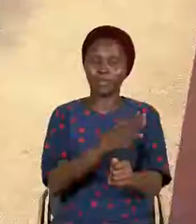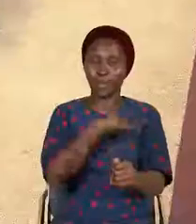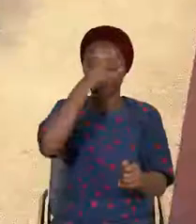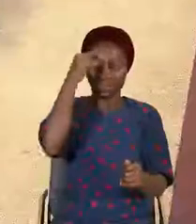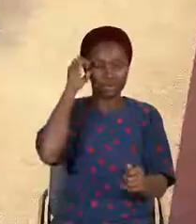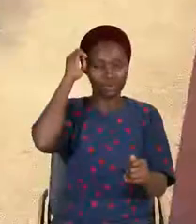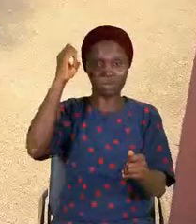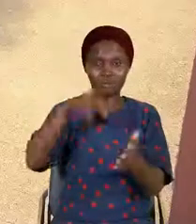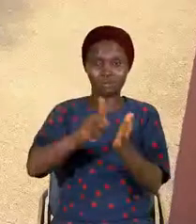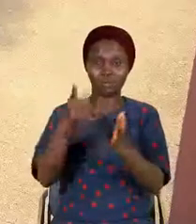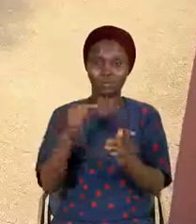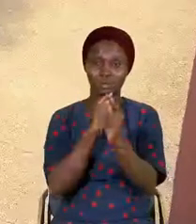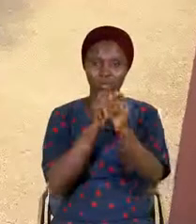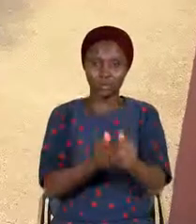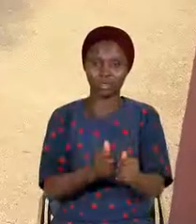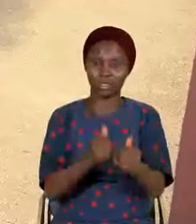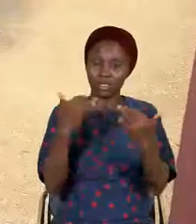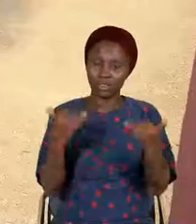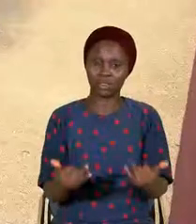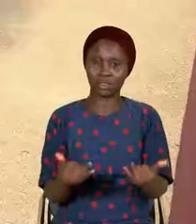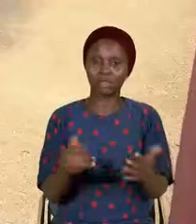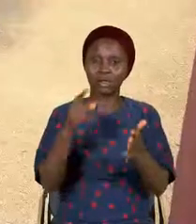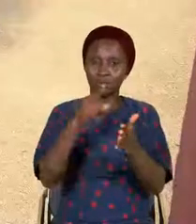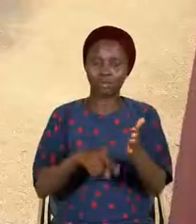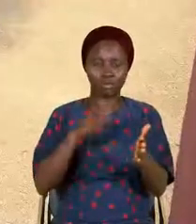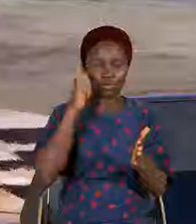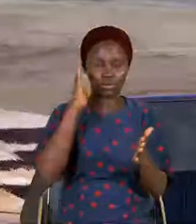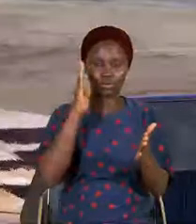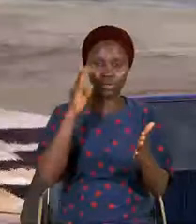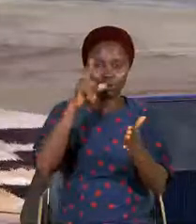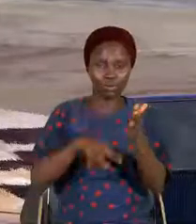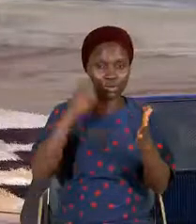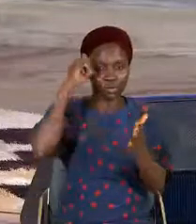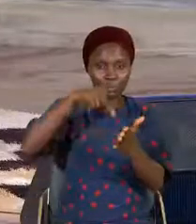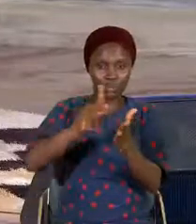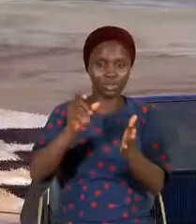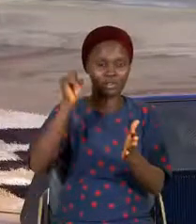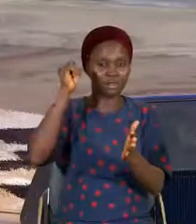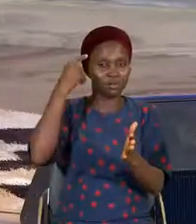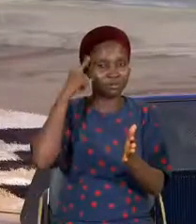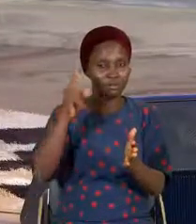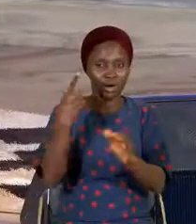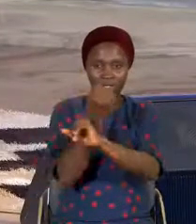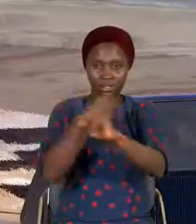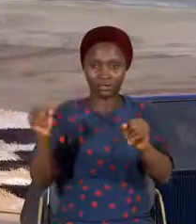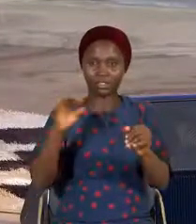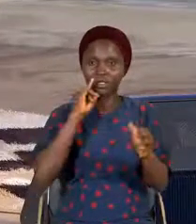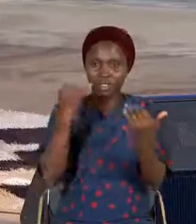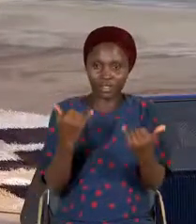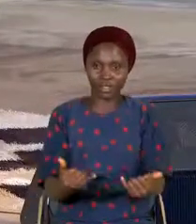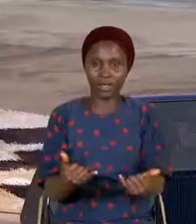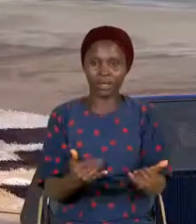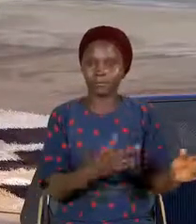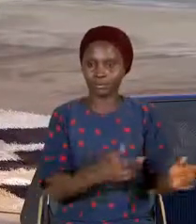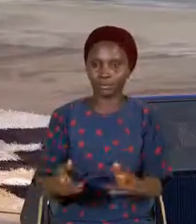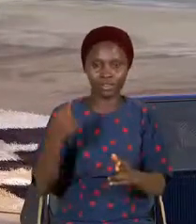qu'il a payé le prix à présent. C'est pourquoi il a payé le prix, le salut. Le salut est maintenant disponible pour